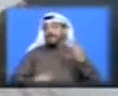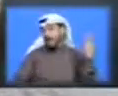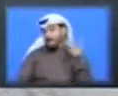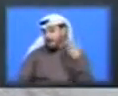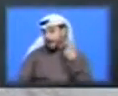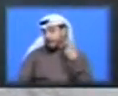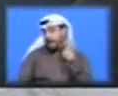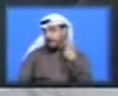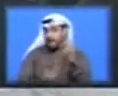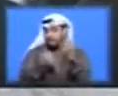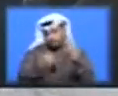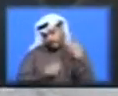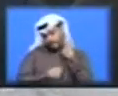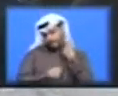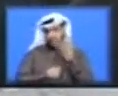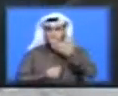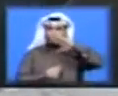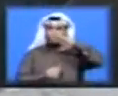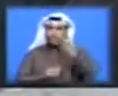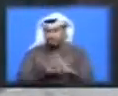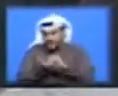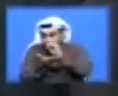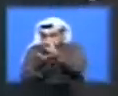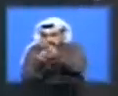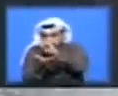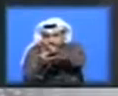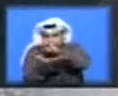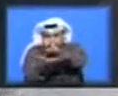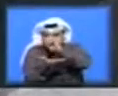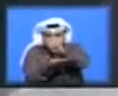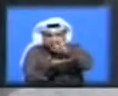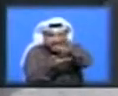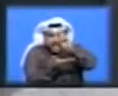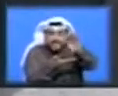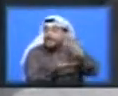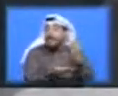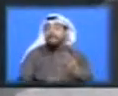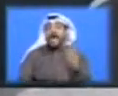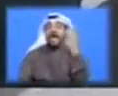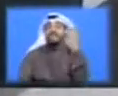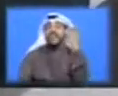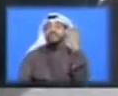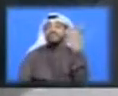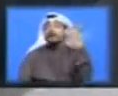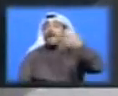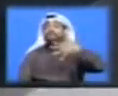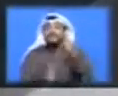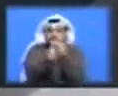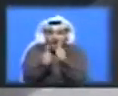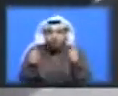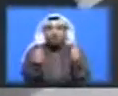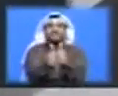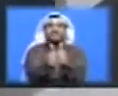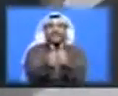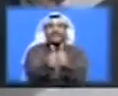إياها أهلنا، والحمد لله قدرنا نغيث أكثر من 350 أسرة، وطبعا الجدول للحين ما خلص، احنا طبعا خلصنا